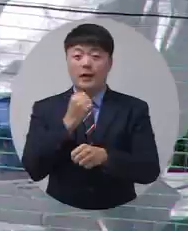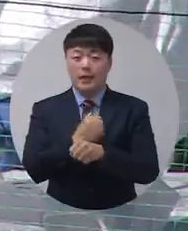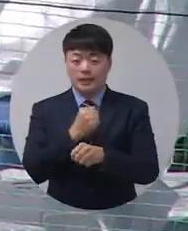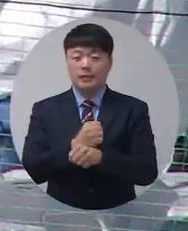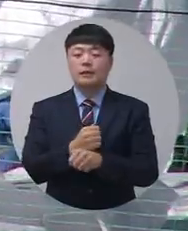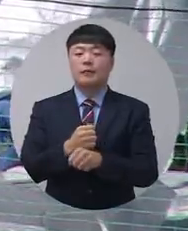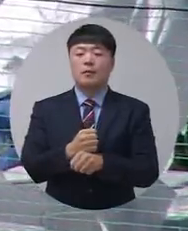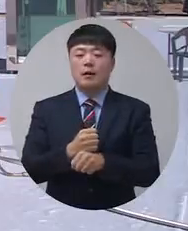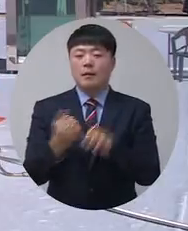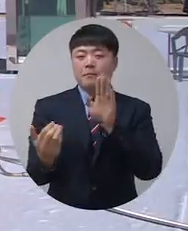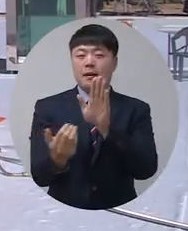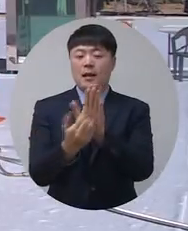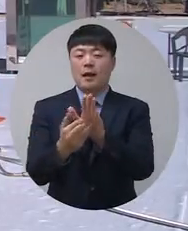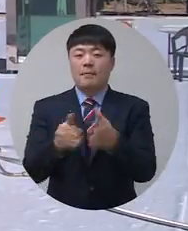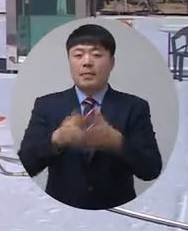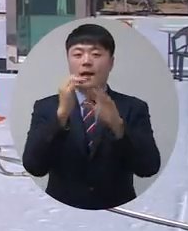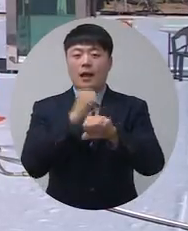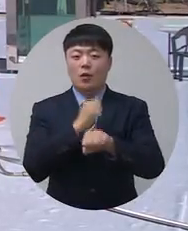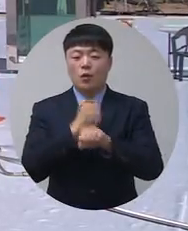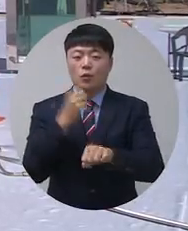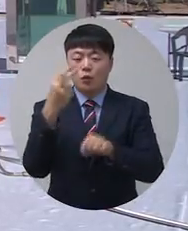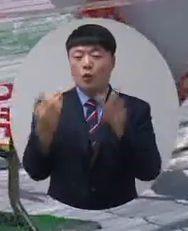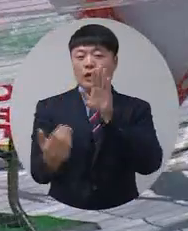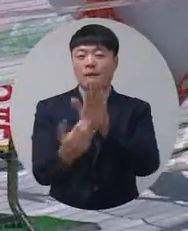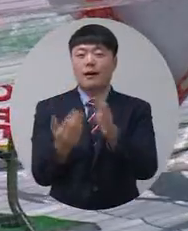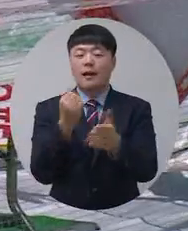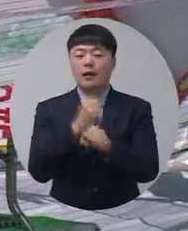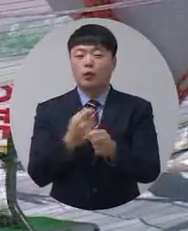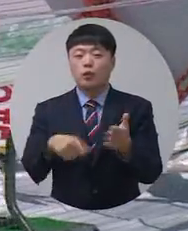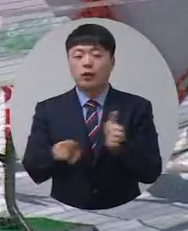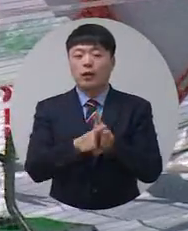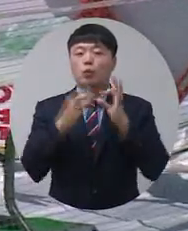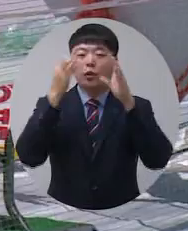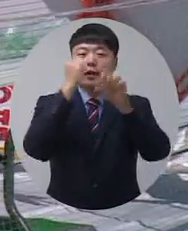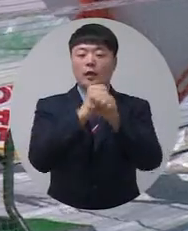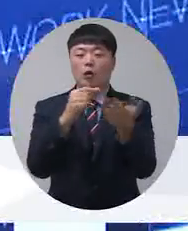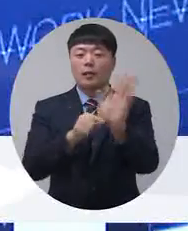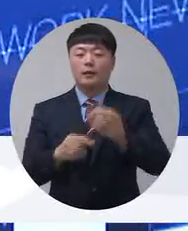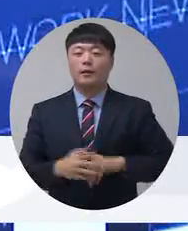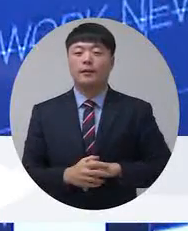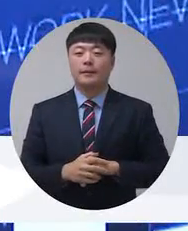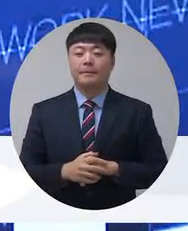방역체계를 구축하고 사전에 가축 질병 예방에 힘쓰겠다고 밝혔습니다.